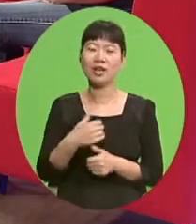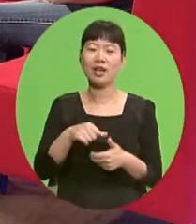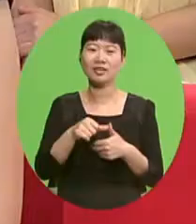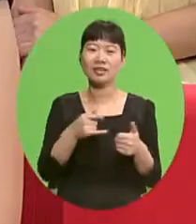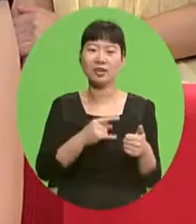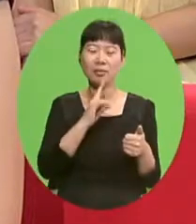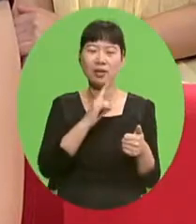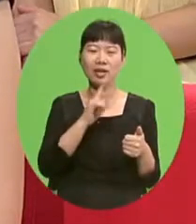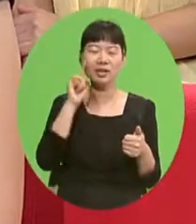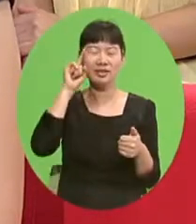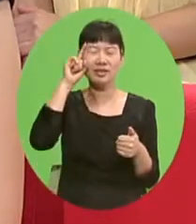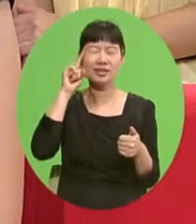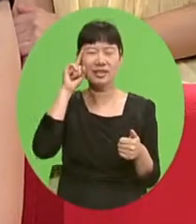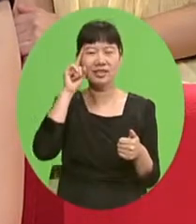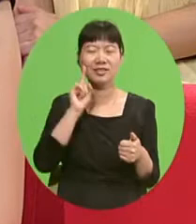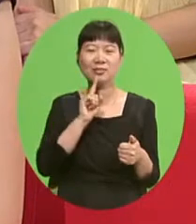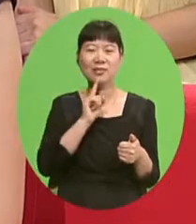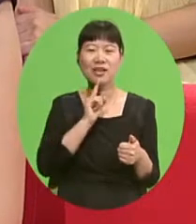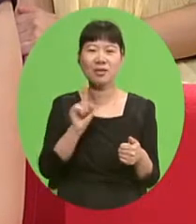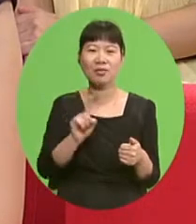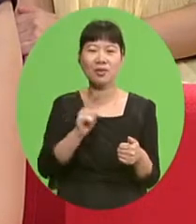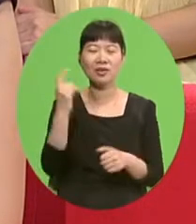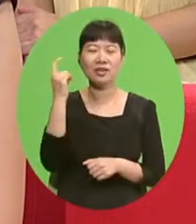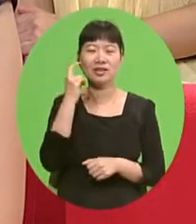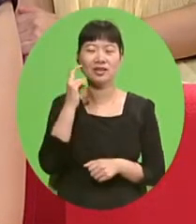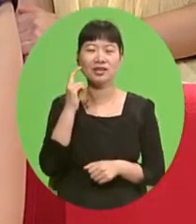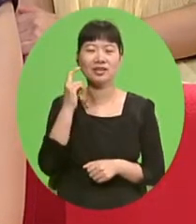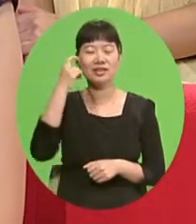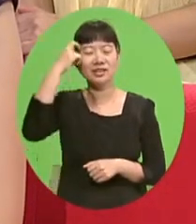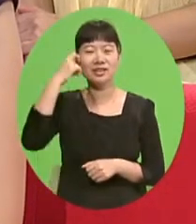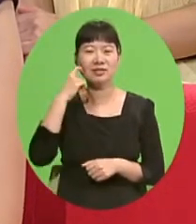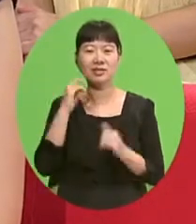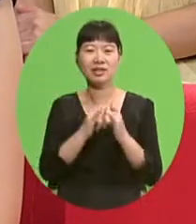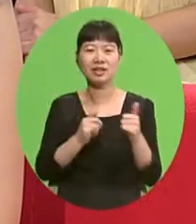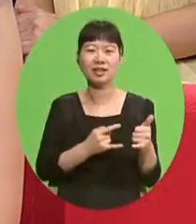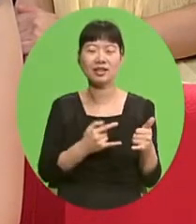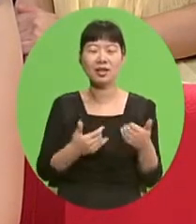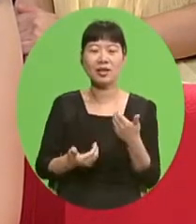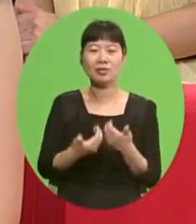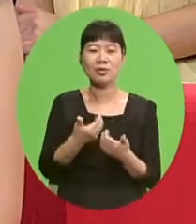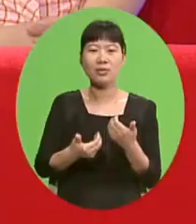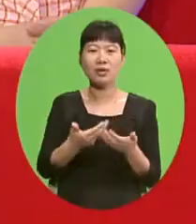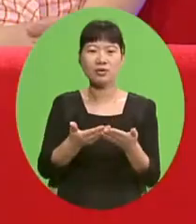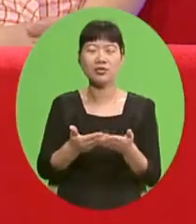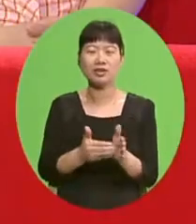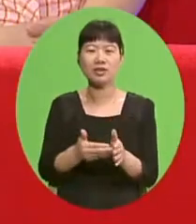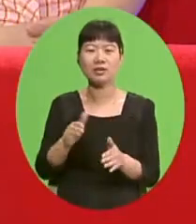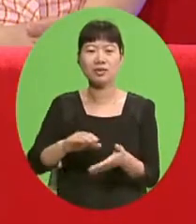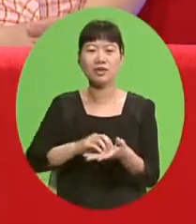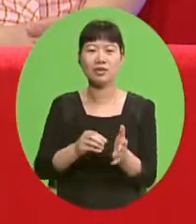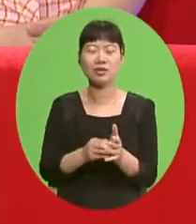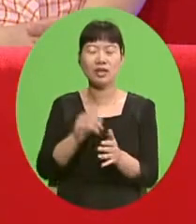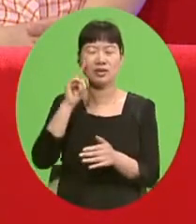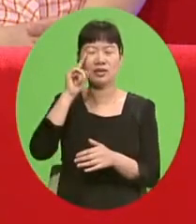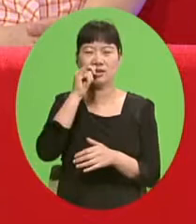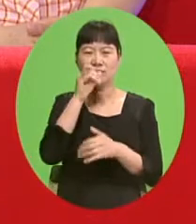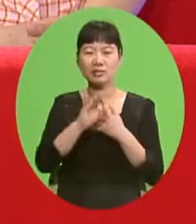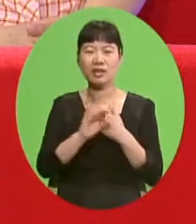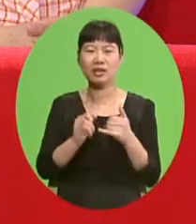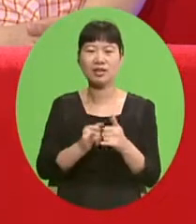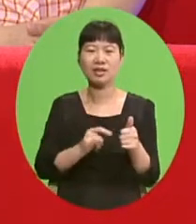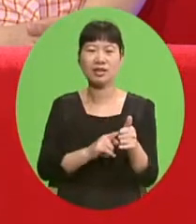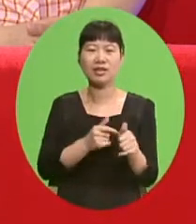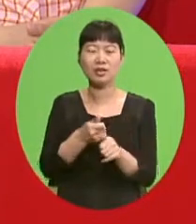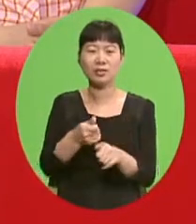그랬어요. 예, 스트레스라는 게 듣는 어감으로는 굉장히 인간을 불편하게 하는 것 같지만 적당한 스트레스는 사실은